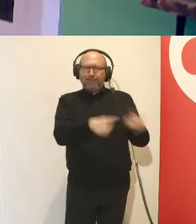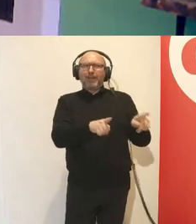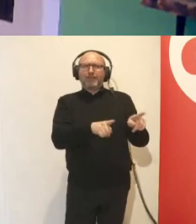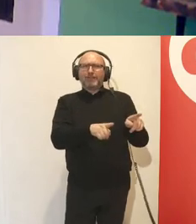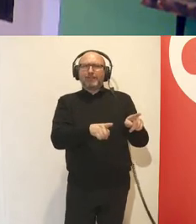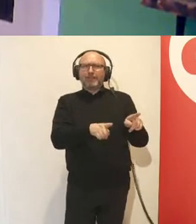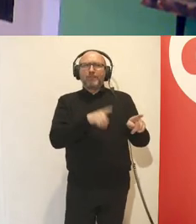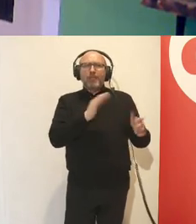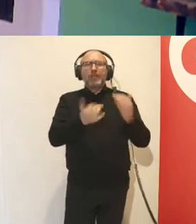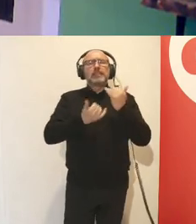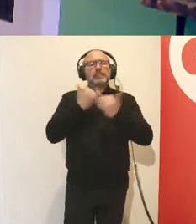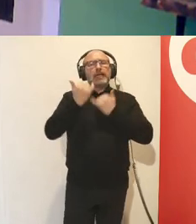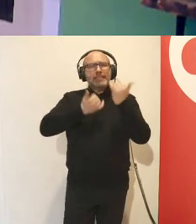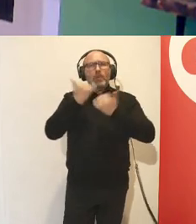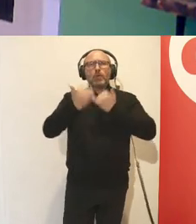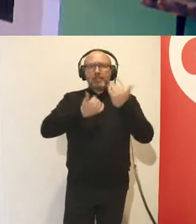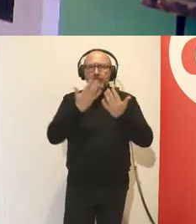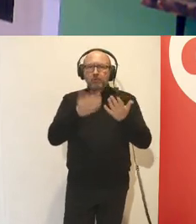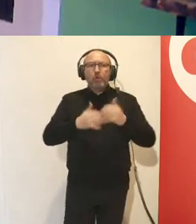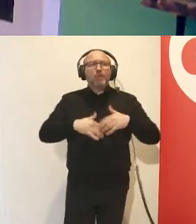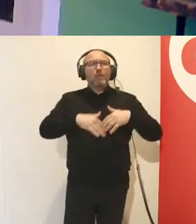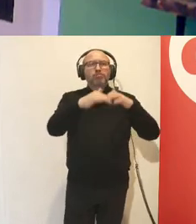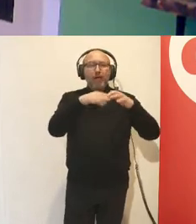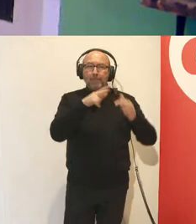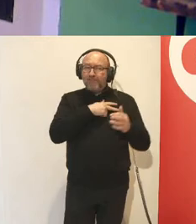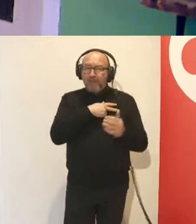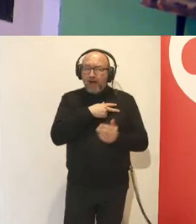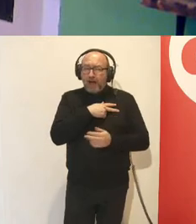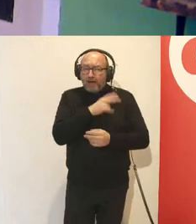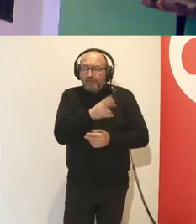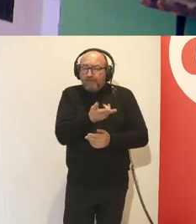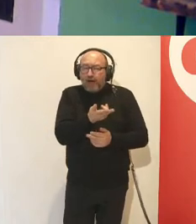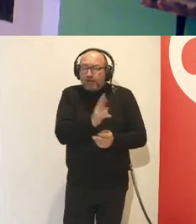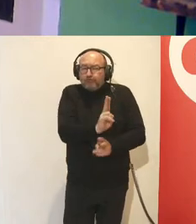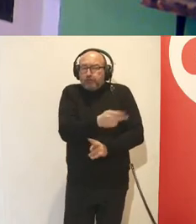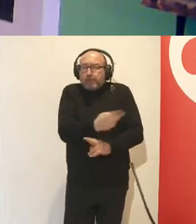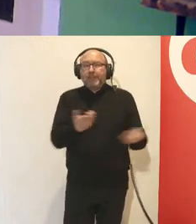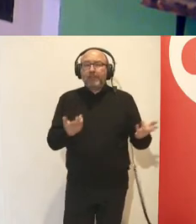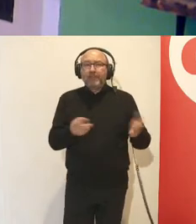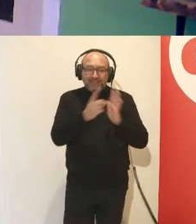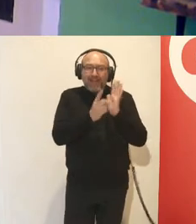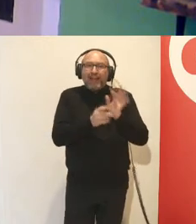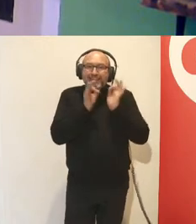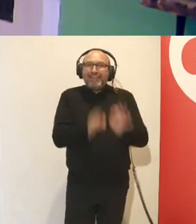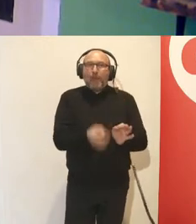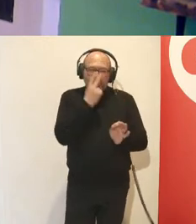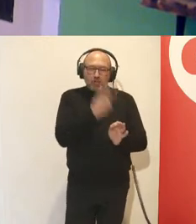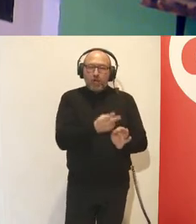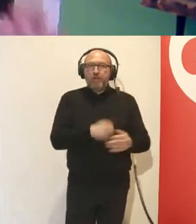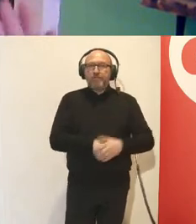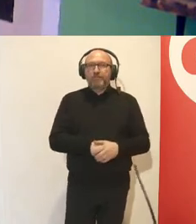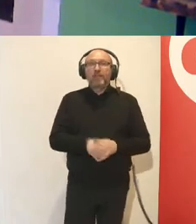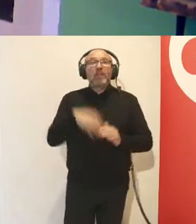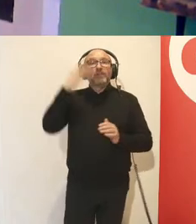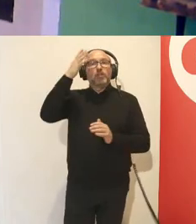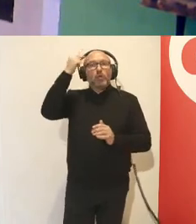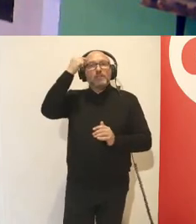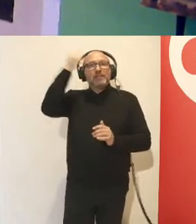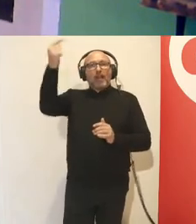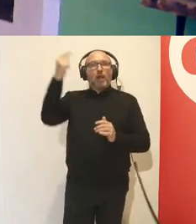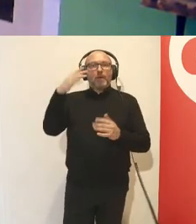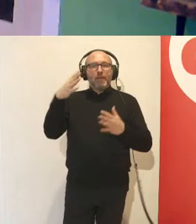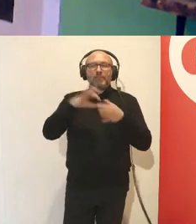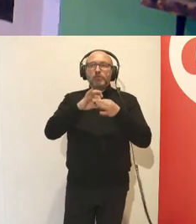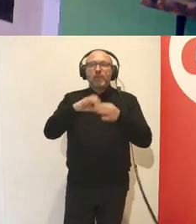es irgendwann entstanden aber das steht auf total wackligen füßen wenn man sich bei die daten dann guckt da ist zum beispiel der verschwörungs glaube er mit wut und